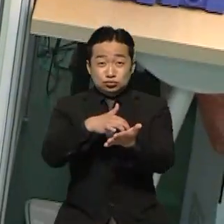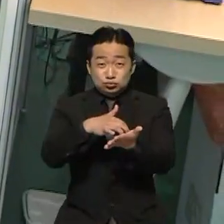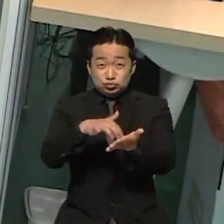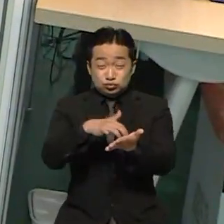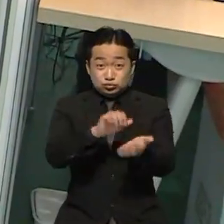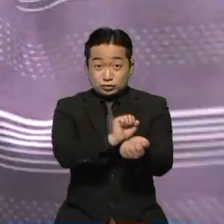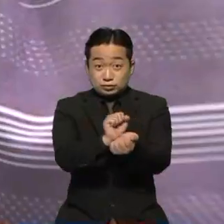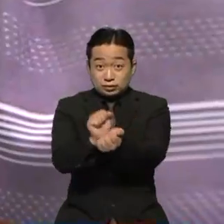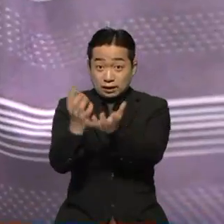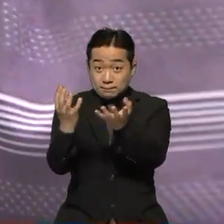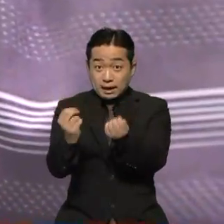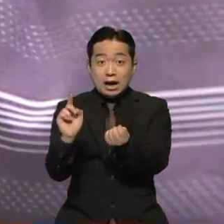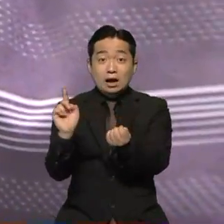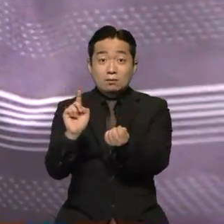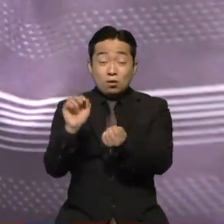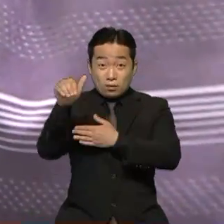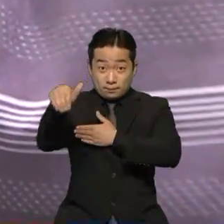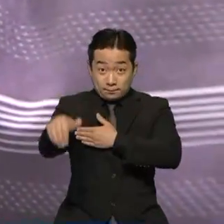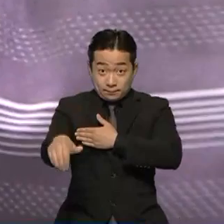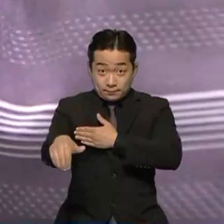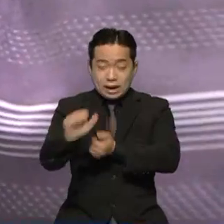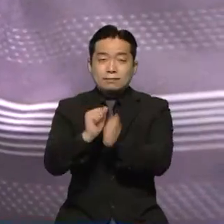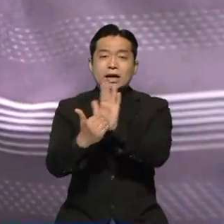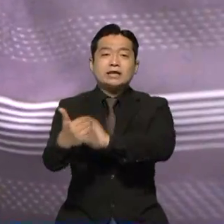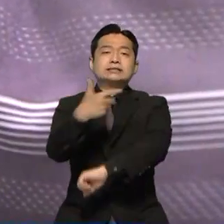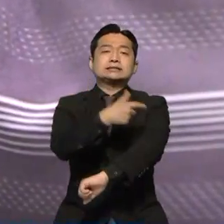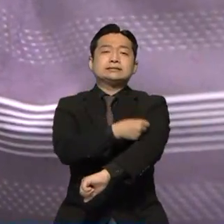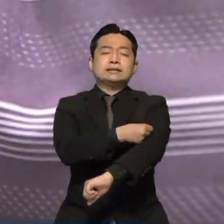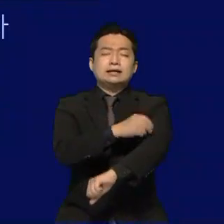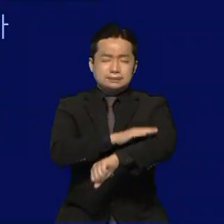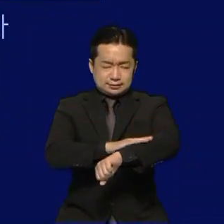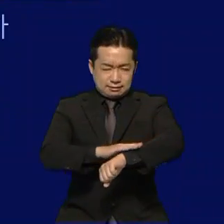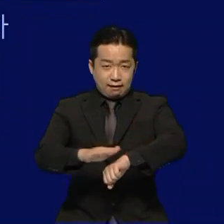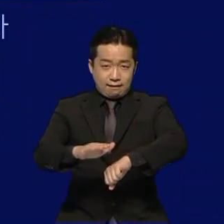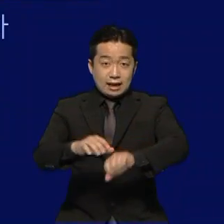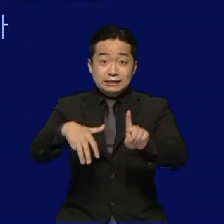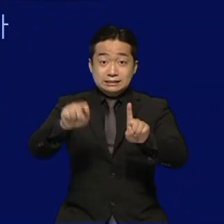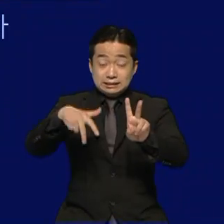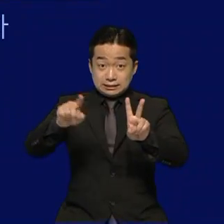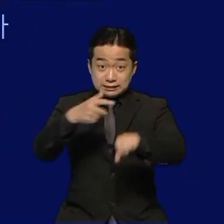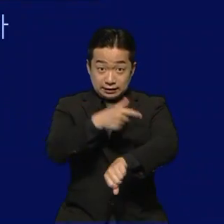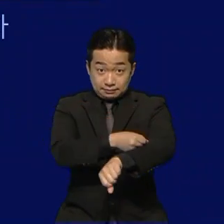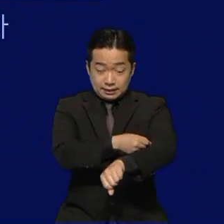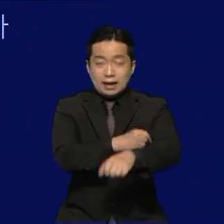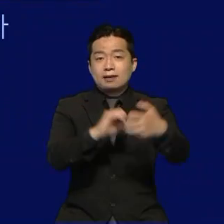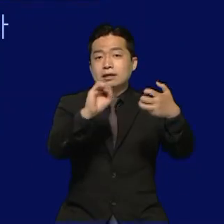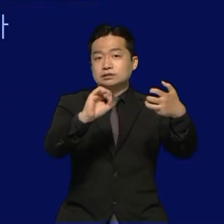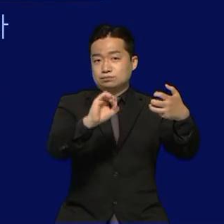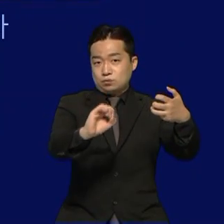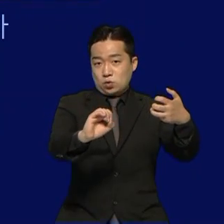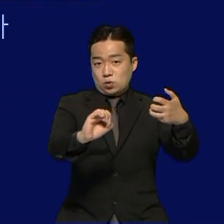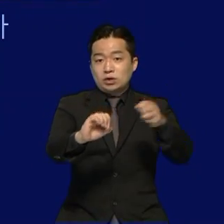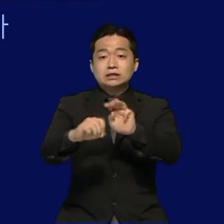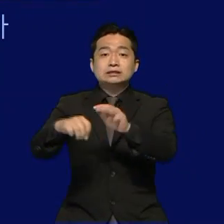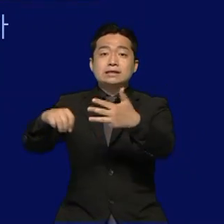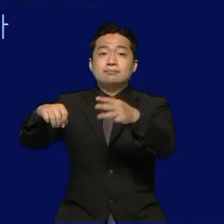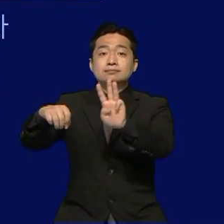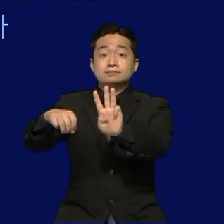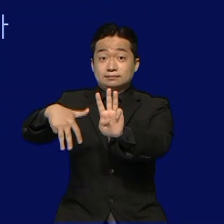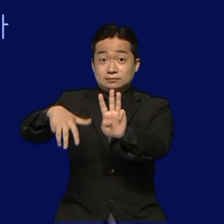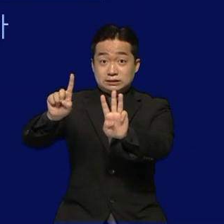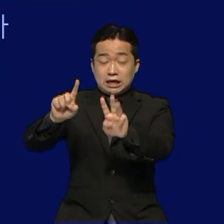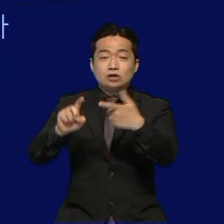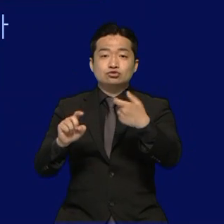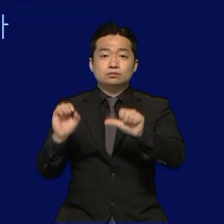건 높은 백신 접종률 덕분이었습니다. 1, 2차 백신 접종률은 80%, 3차는 65%